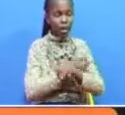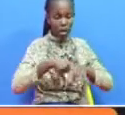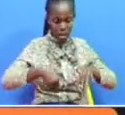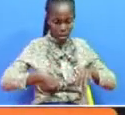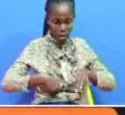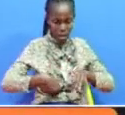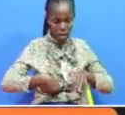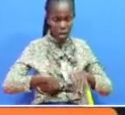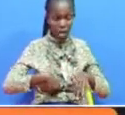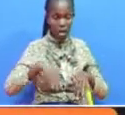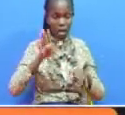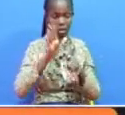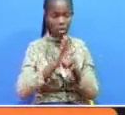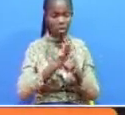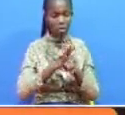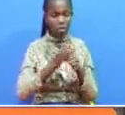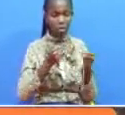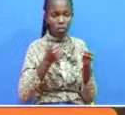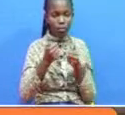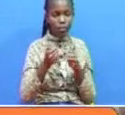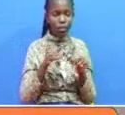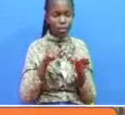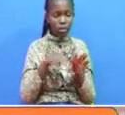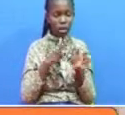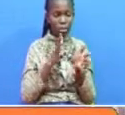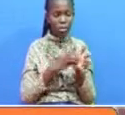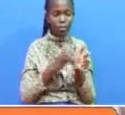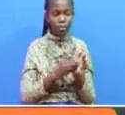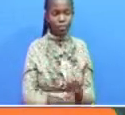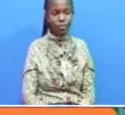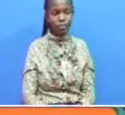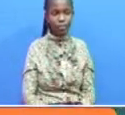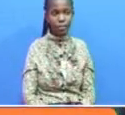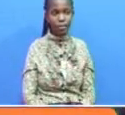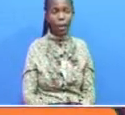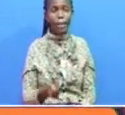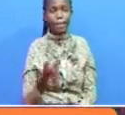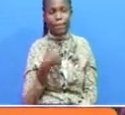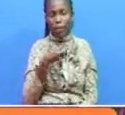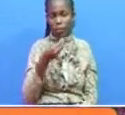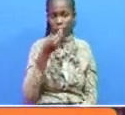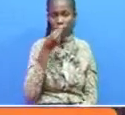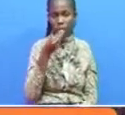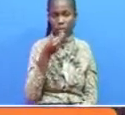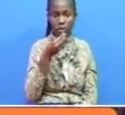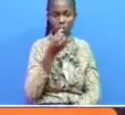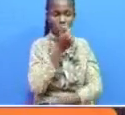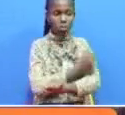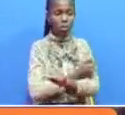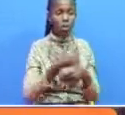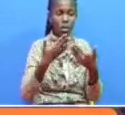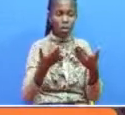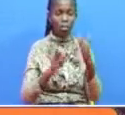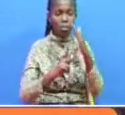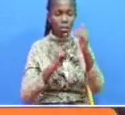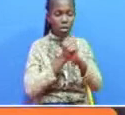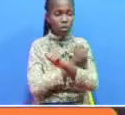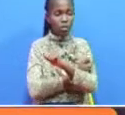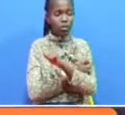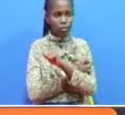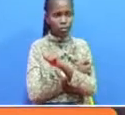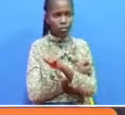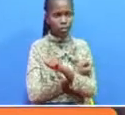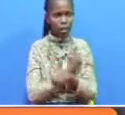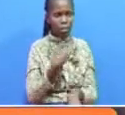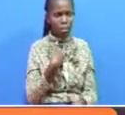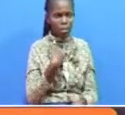ilai kumbele iti siyo mbinge siya lembeta ya ukamba. Ningu nenga ni maliu kuhu skulu ni na muno primary schools. Na